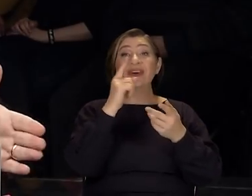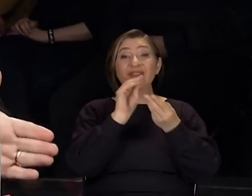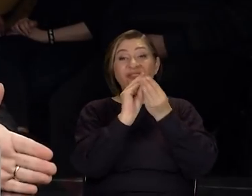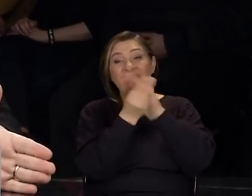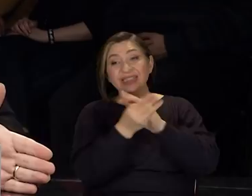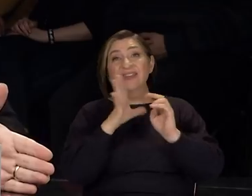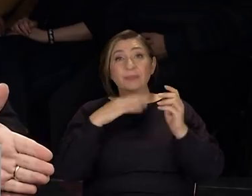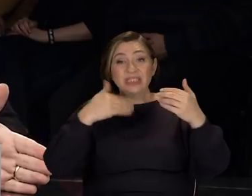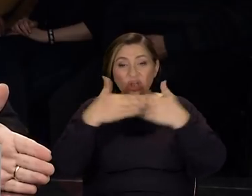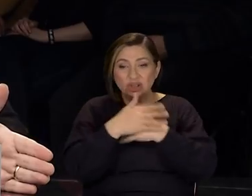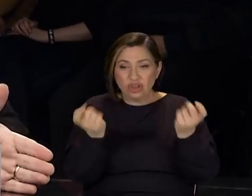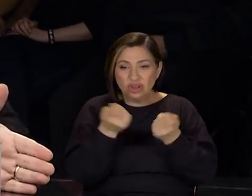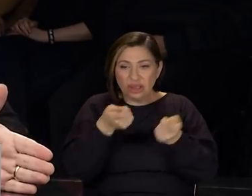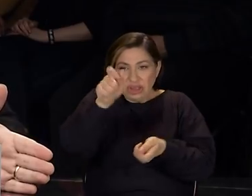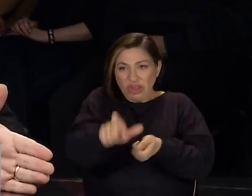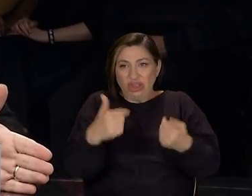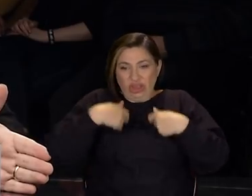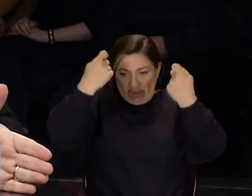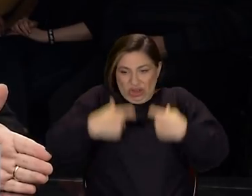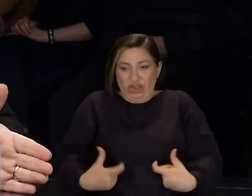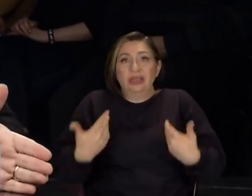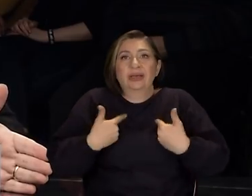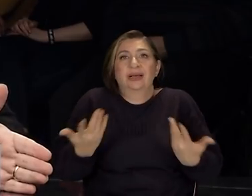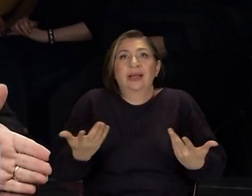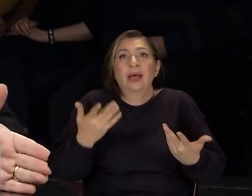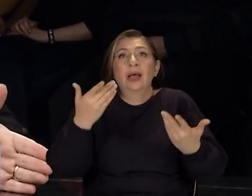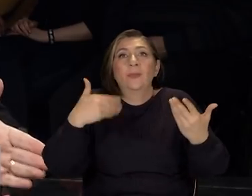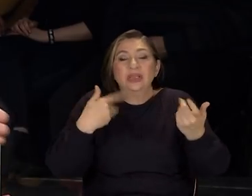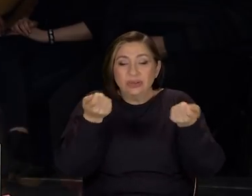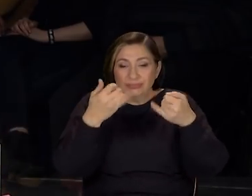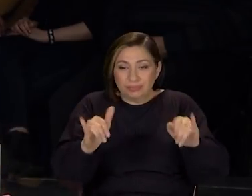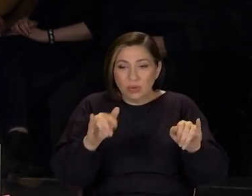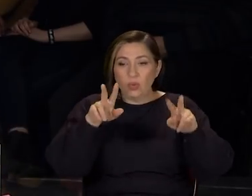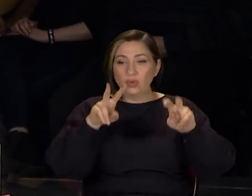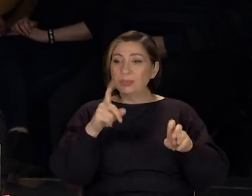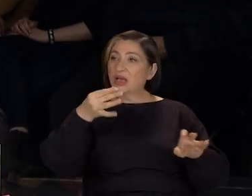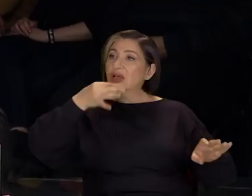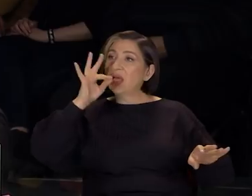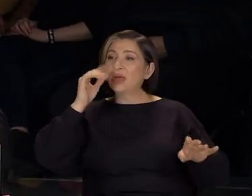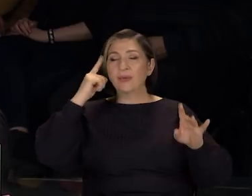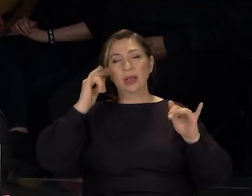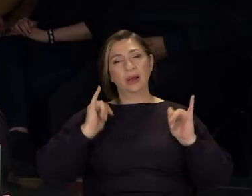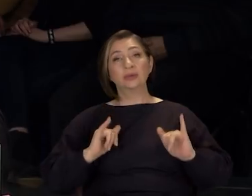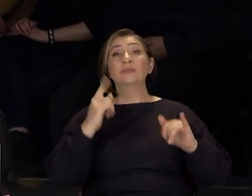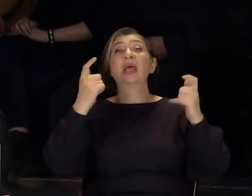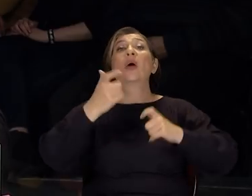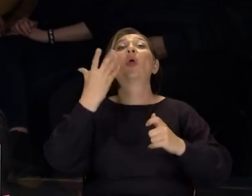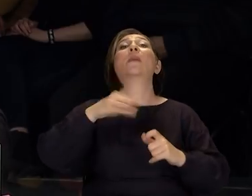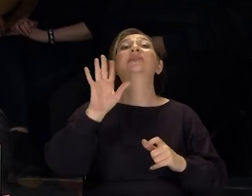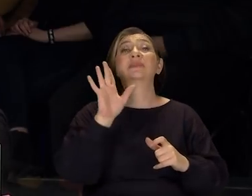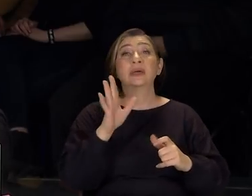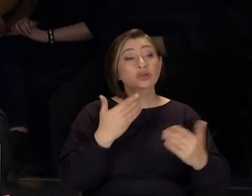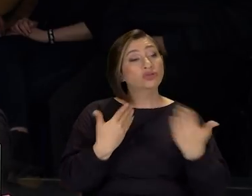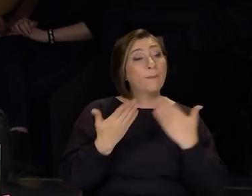var. Biz de gece çalışan yani. İşçileriz sonuç evet. olarak. Yani bu adamın da bir işten çıktığında oturup kahve içip tabii. kafasını dinleyeceği bir yer olmalı. İki lafın